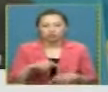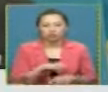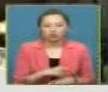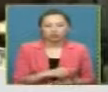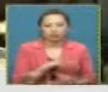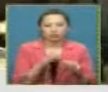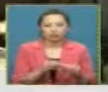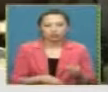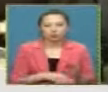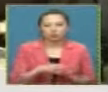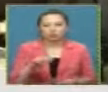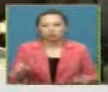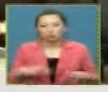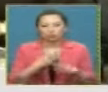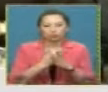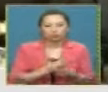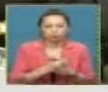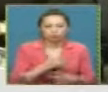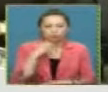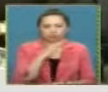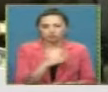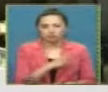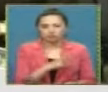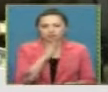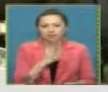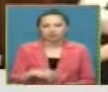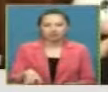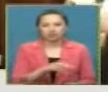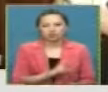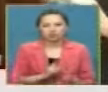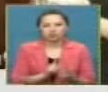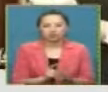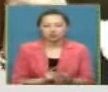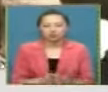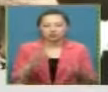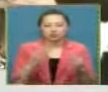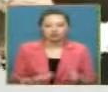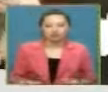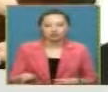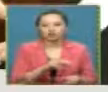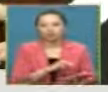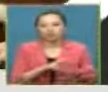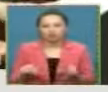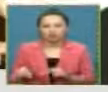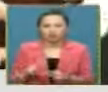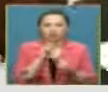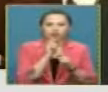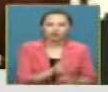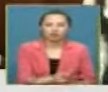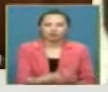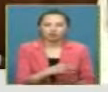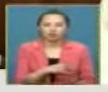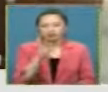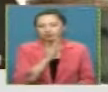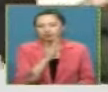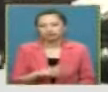қана қоймай, қоғамның дамуына сүбелі үлес қосып жүрген қыз келіншектерге кездесу барысында отбасылық бақыт пен еңбектеріне табыс тіледі.